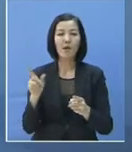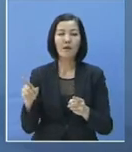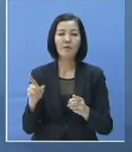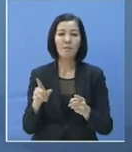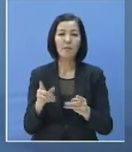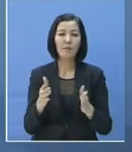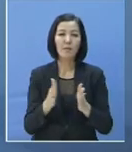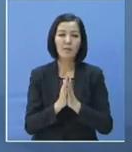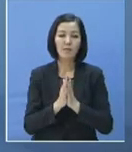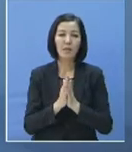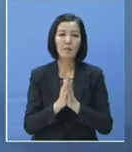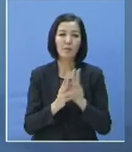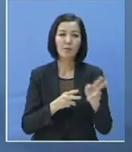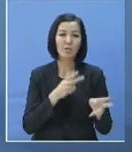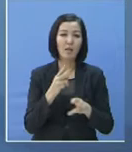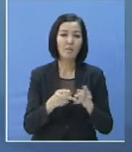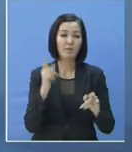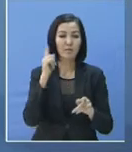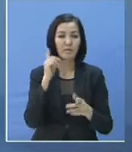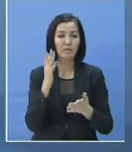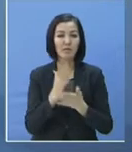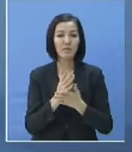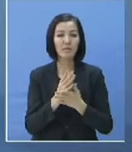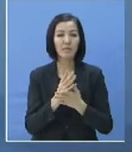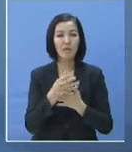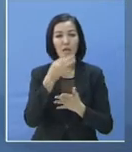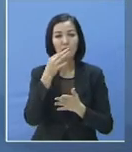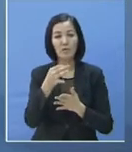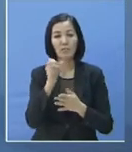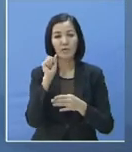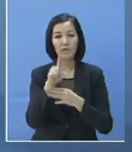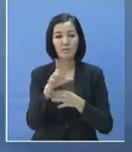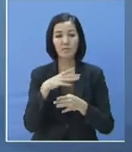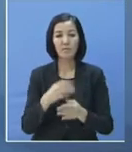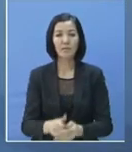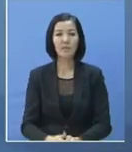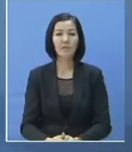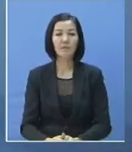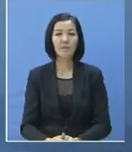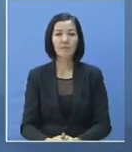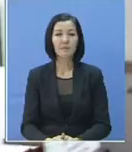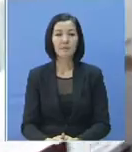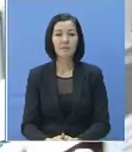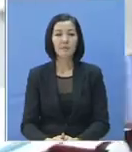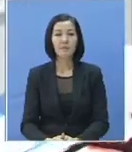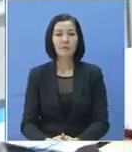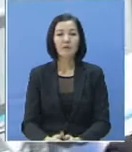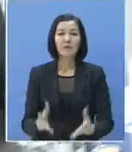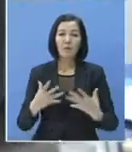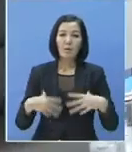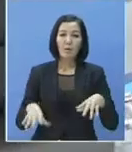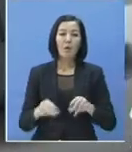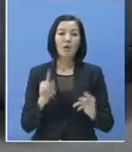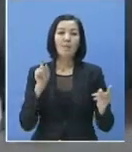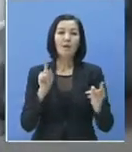талап тілегін тыңдады. Әлеуметтік мәселелерді талқылап, жауаптыларға нұсқау тапсырма берді. Қоғамдық